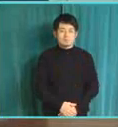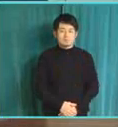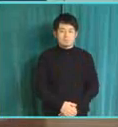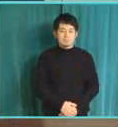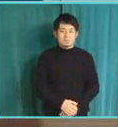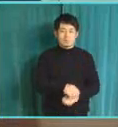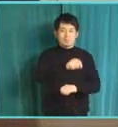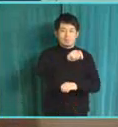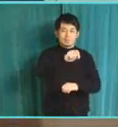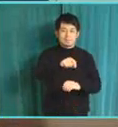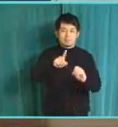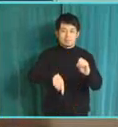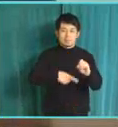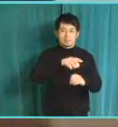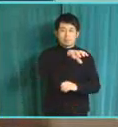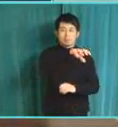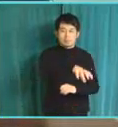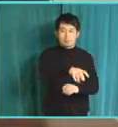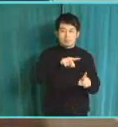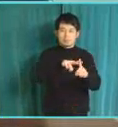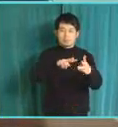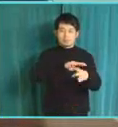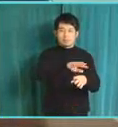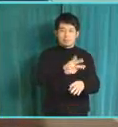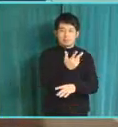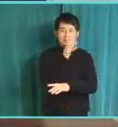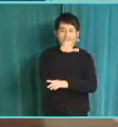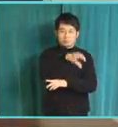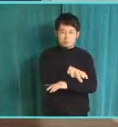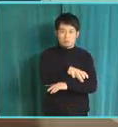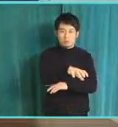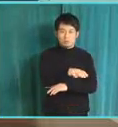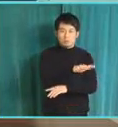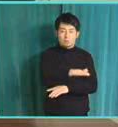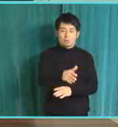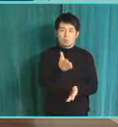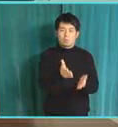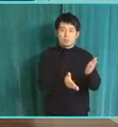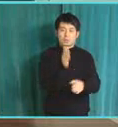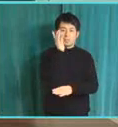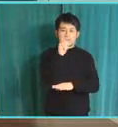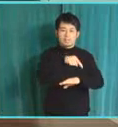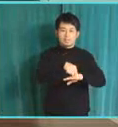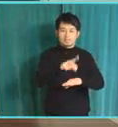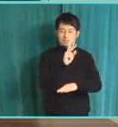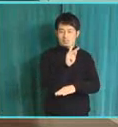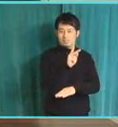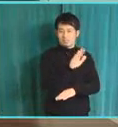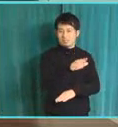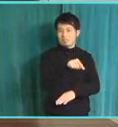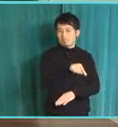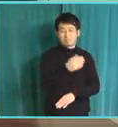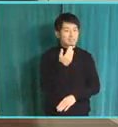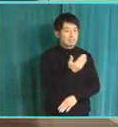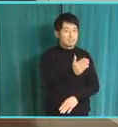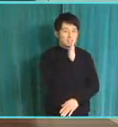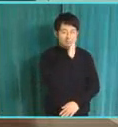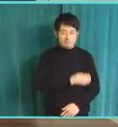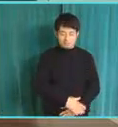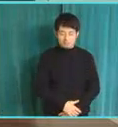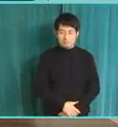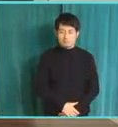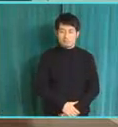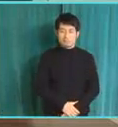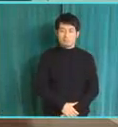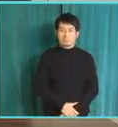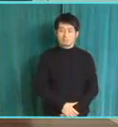事務局がもう小田原市役所の子育て政策課、すべてになっていただいてますので、何かあればそちらまでお問い合わせいただければ、何